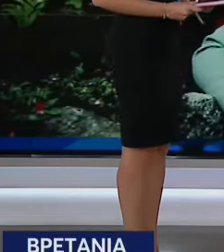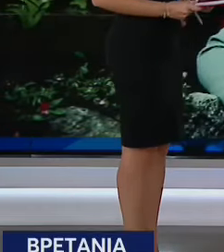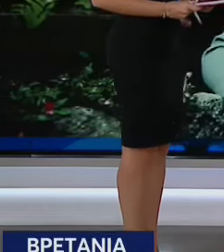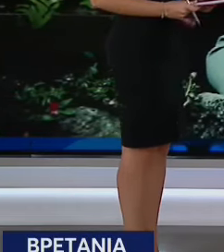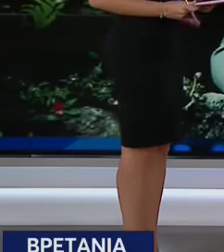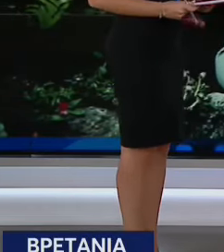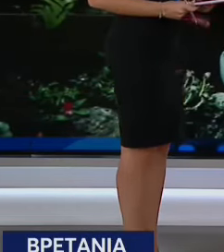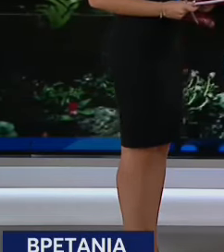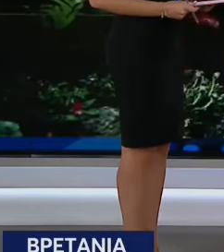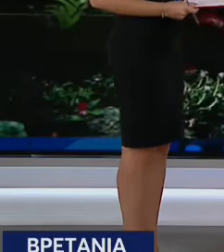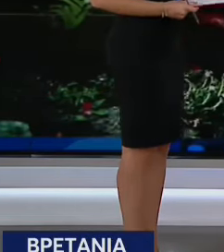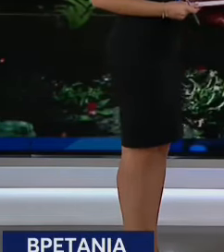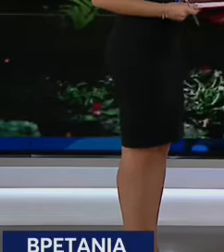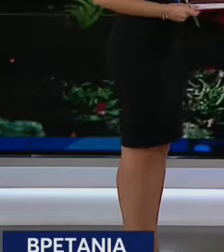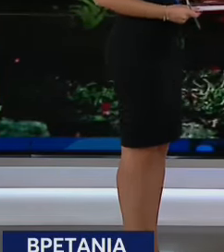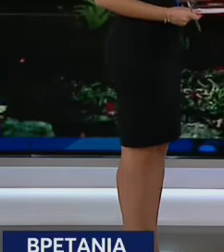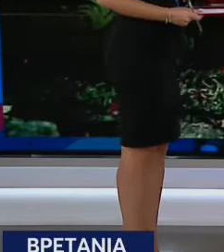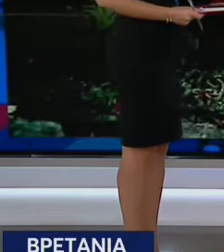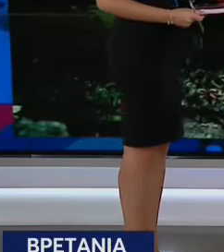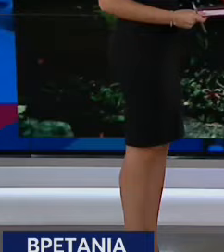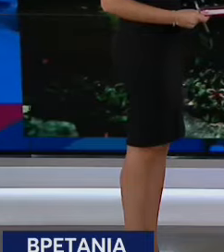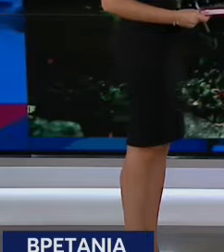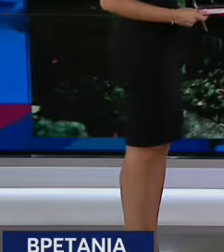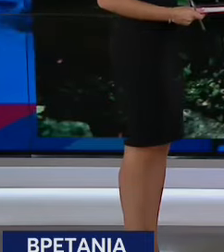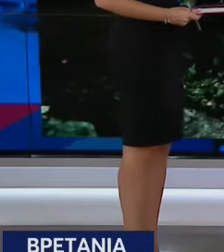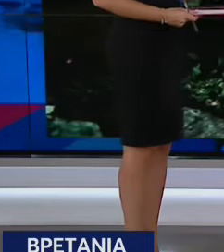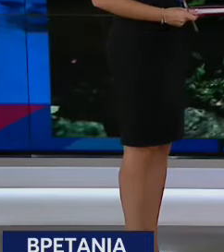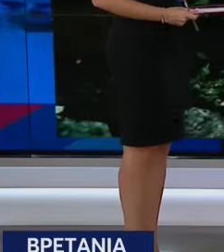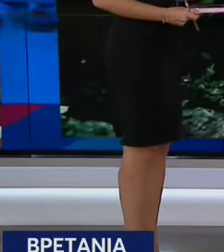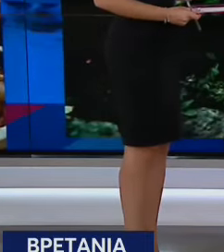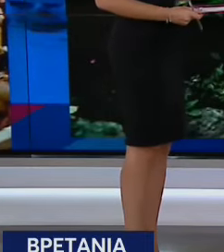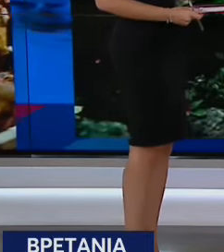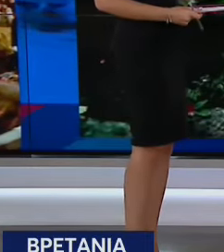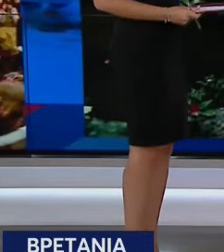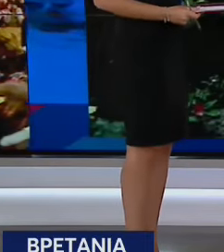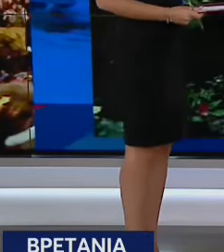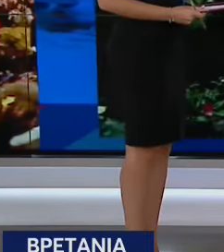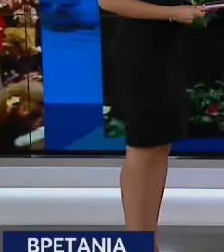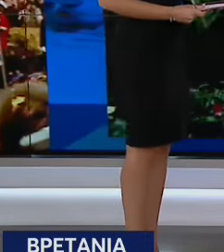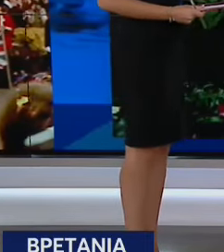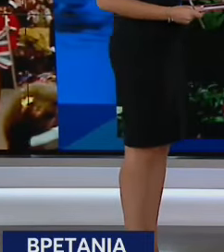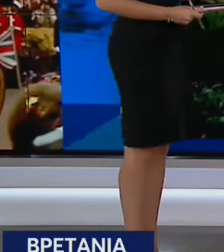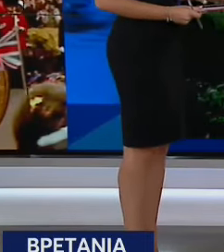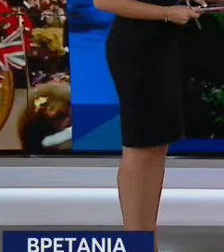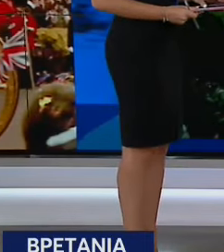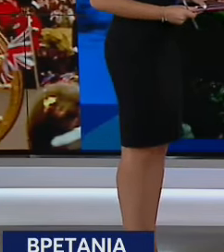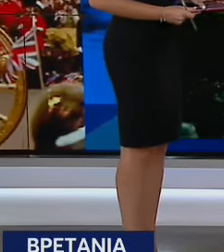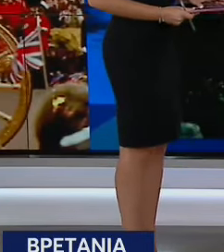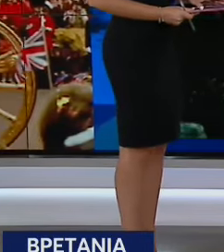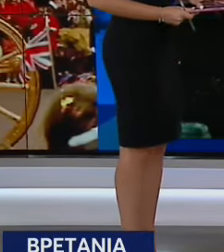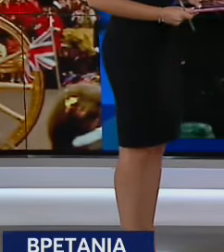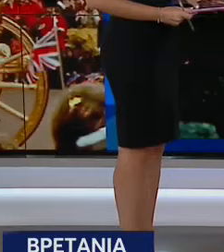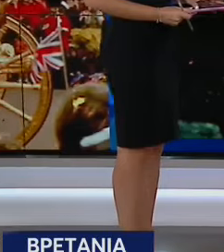στις 12 το μεσημέρι ώρα Ελλάδος, 10 ώρα Λονδίνου, 12 ώρα Ελλάδος. Θα γίνει η συνάντηση με